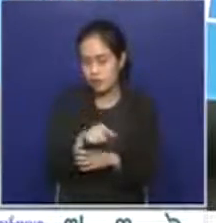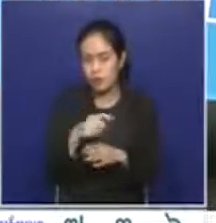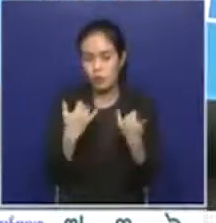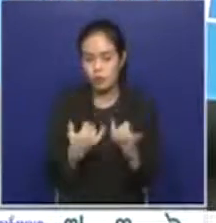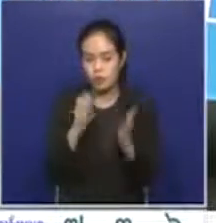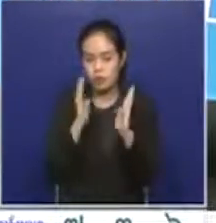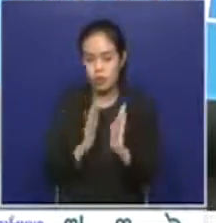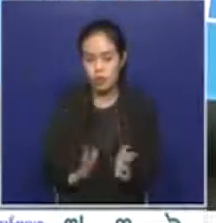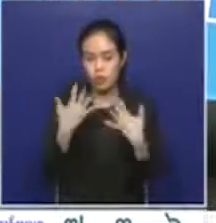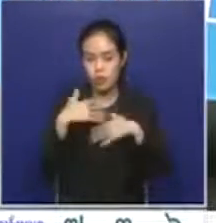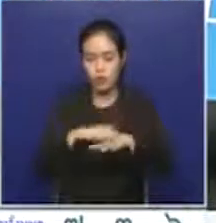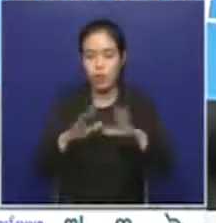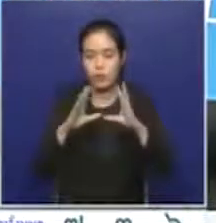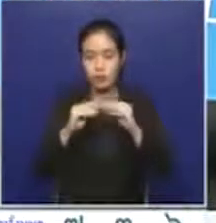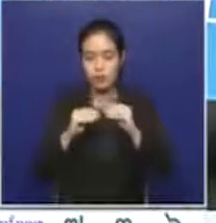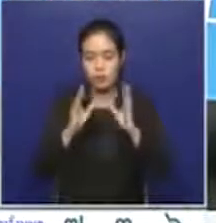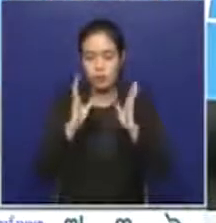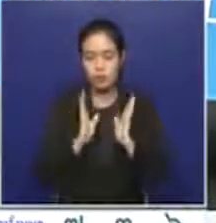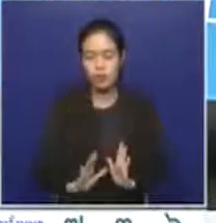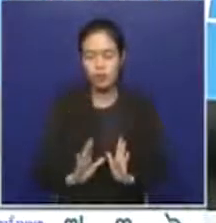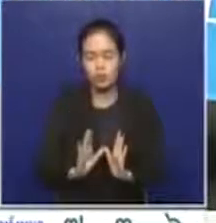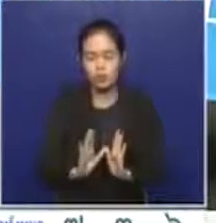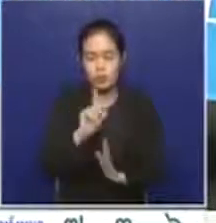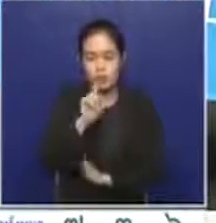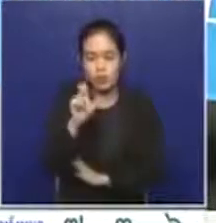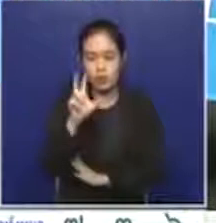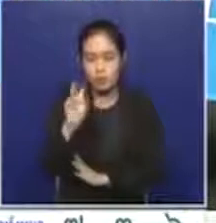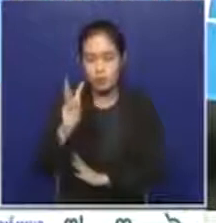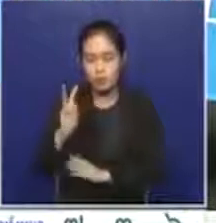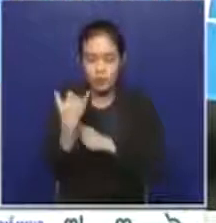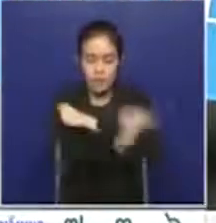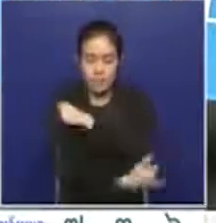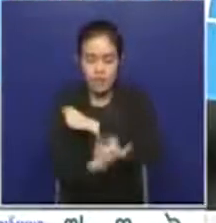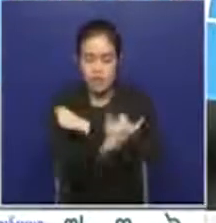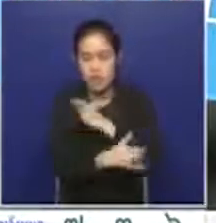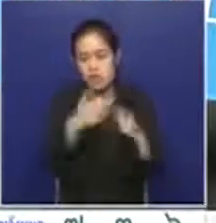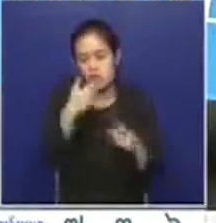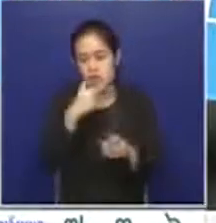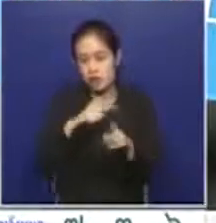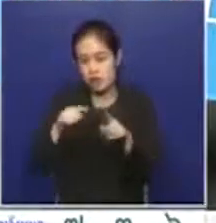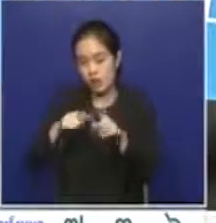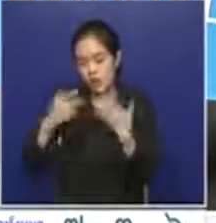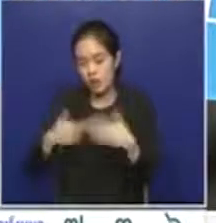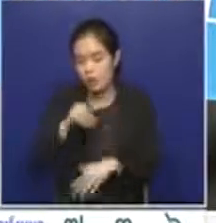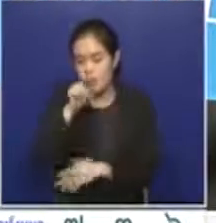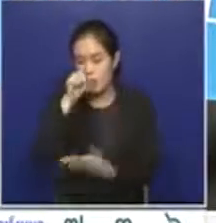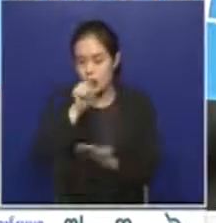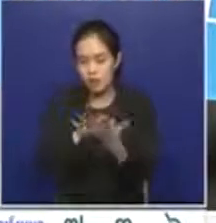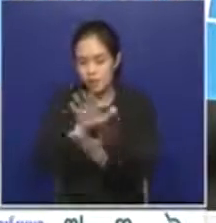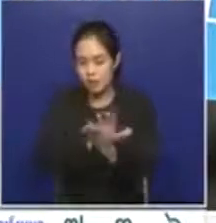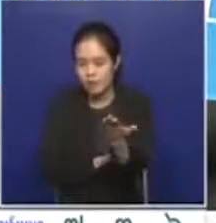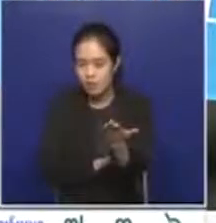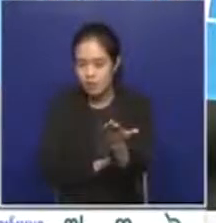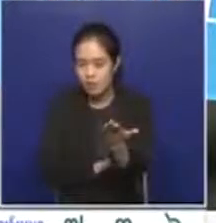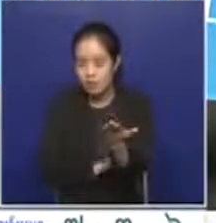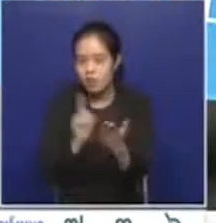ทีนี้วันนี้คนที่เข้าร่วมเป็นภาคีสมาชิกมีทั้งหมดแล้ว136ประเทศก็เกิดคำถามแรกครับว่าแล้วประเทศ